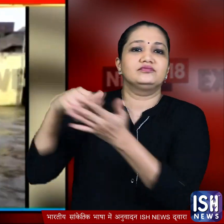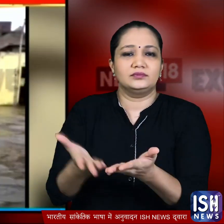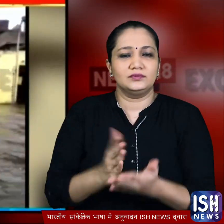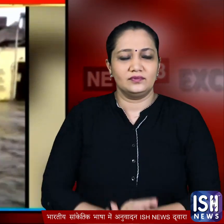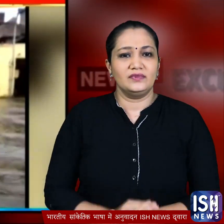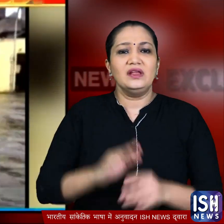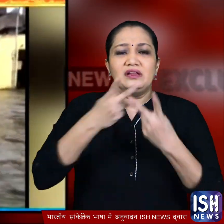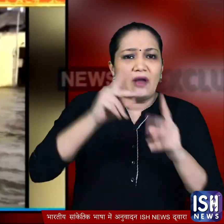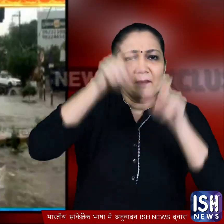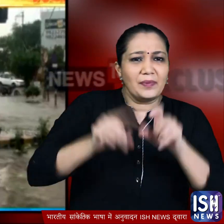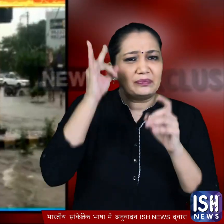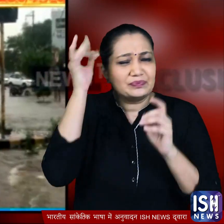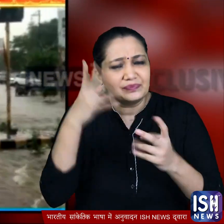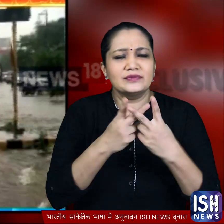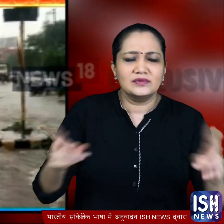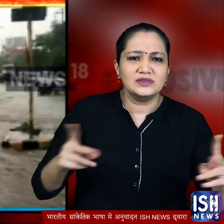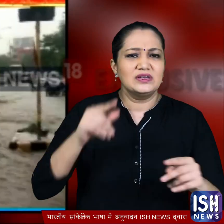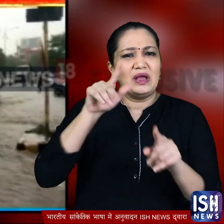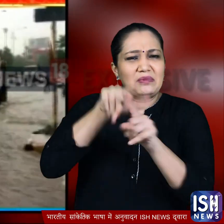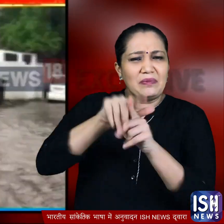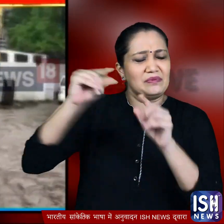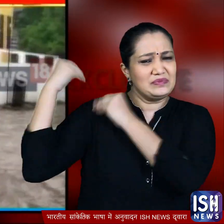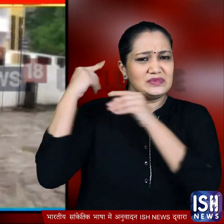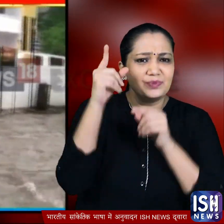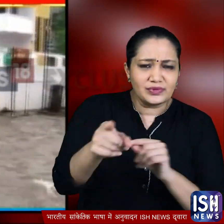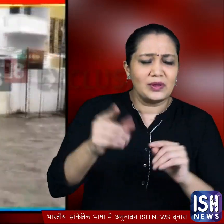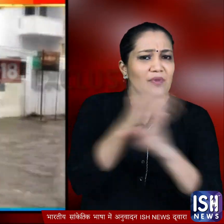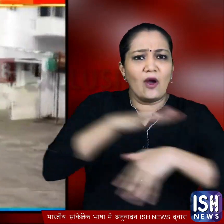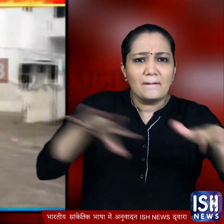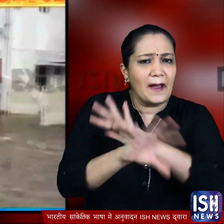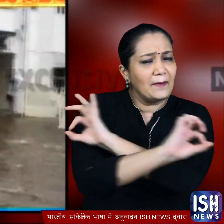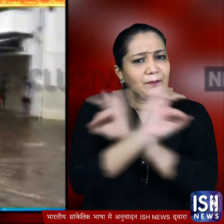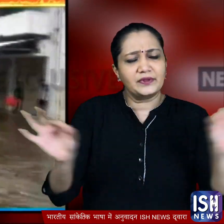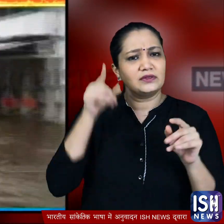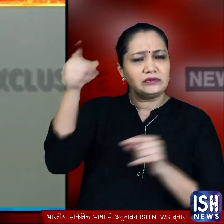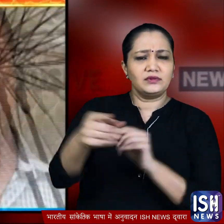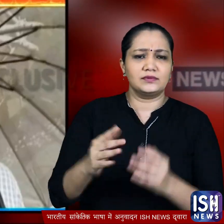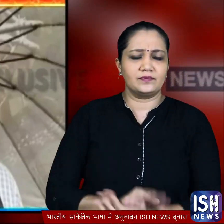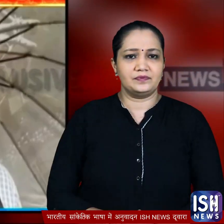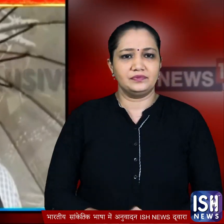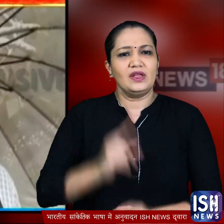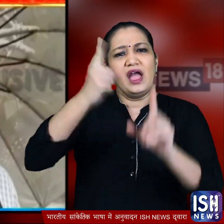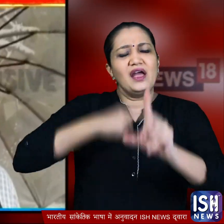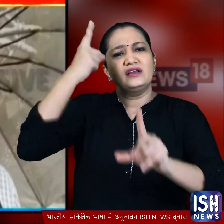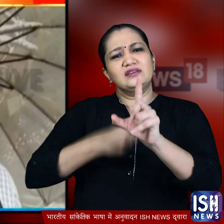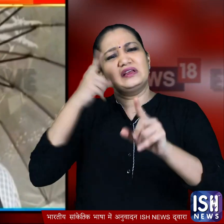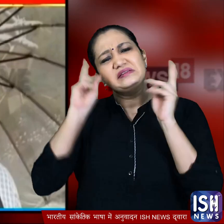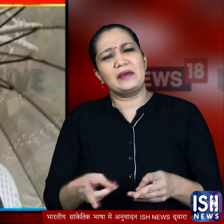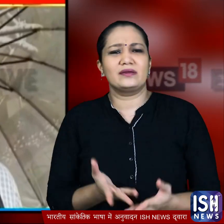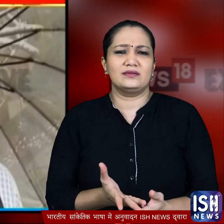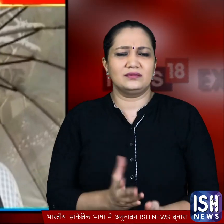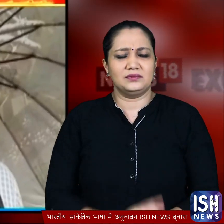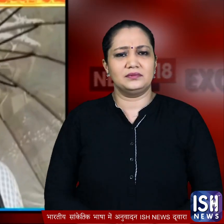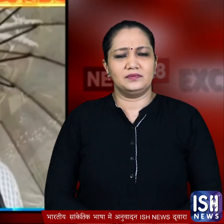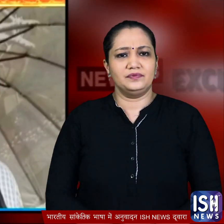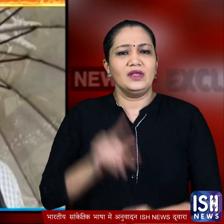की इस हालत से भड़के लोगों ने नगर निगम को जमकर कोसा और उस पर पहले से कोई तैयारी नहीं करने के आरोप लगाए। हमारे हर साल ऐसे ही होते हैं,